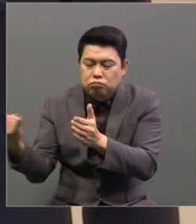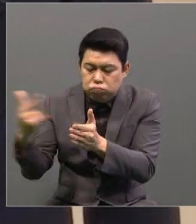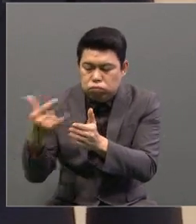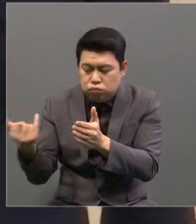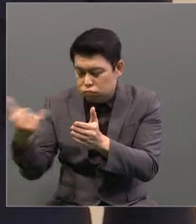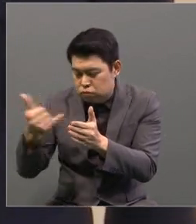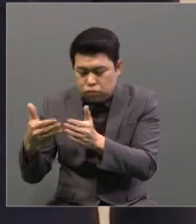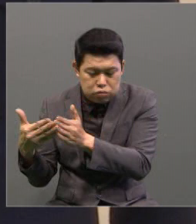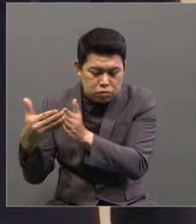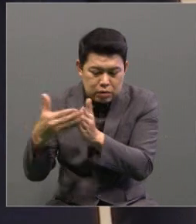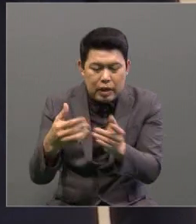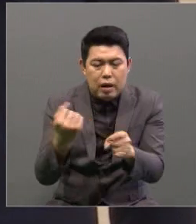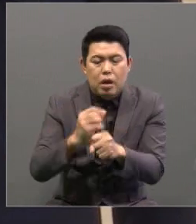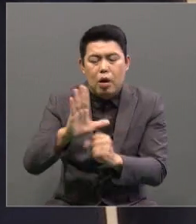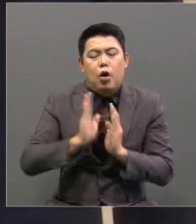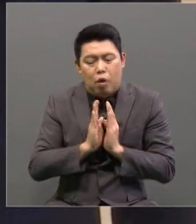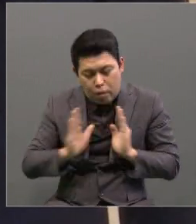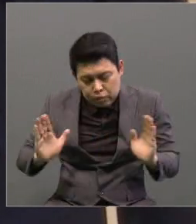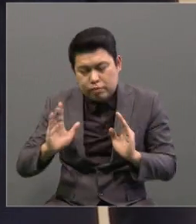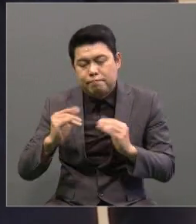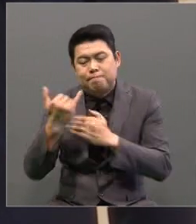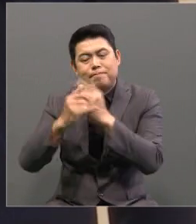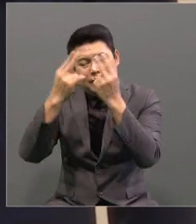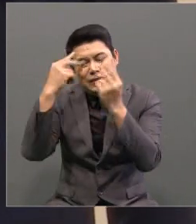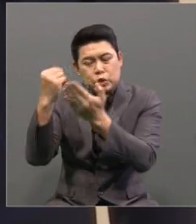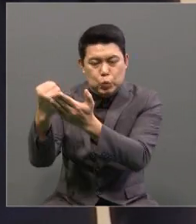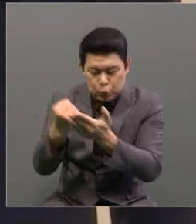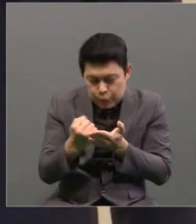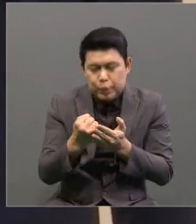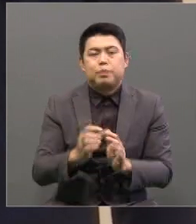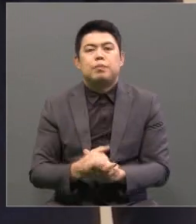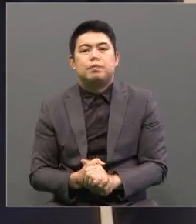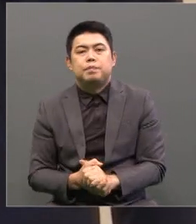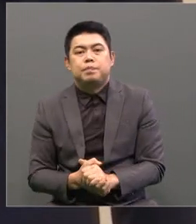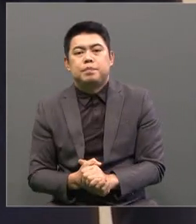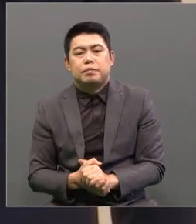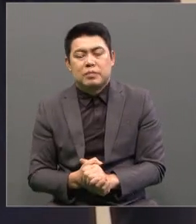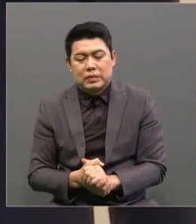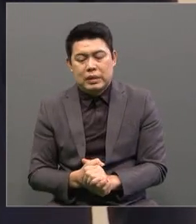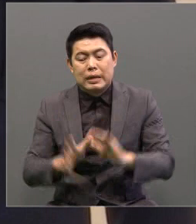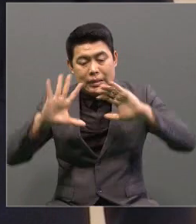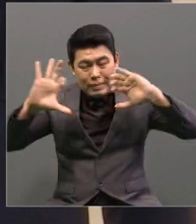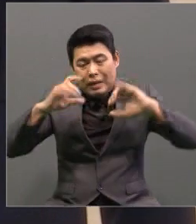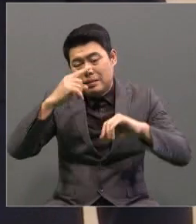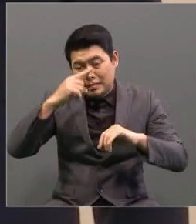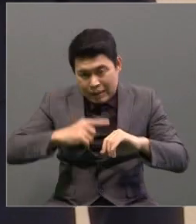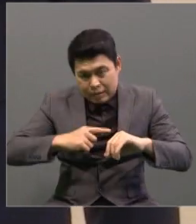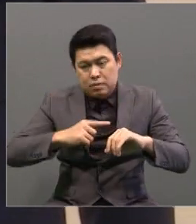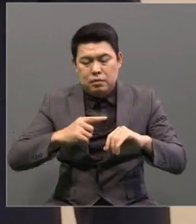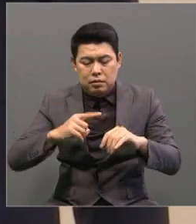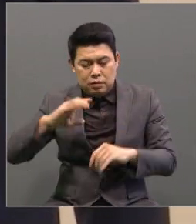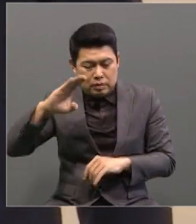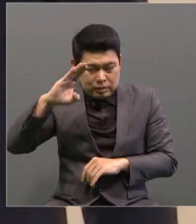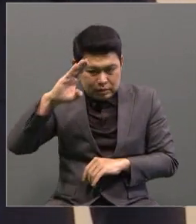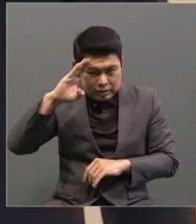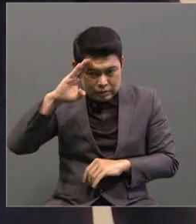องขอขอบคุณทางประเทศซาอุดีอาระเบียเป็นอย่างสูงนะครับขอยืนยันว่าทางรัฐบาลไทยนะครับกองบัญ